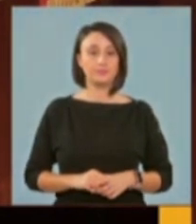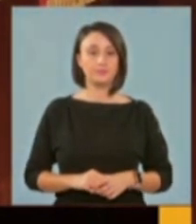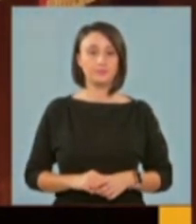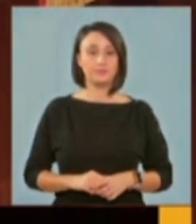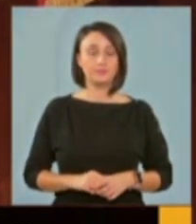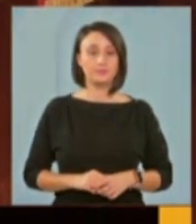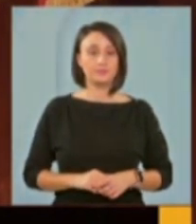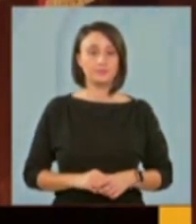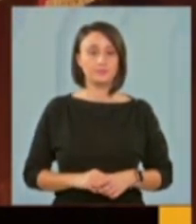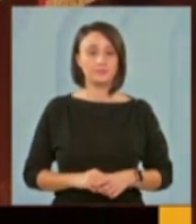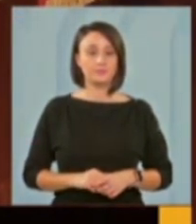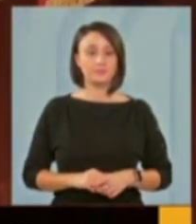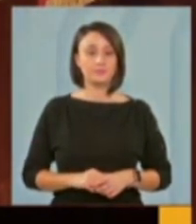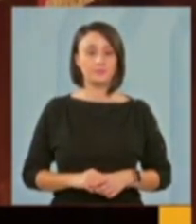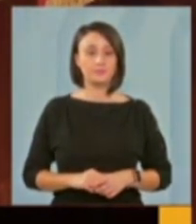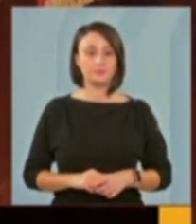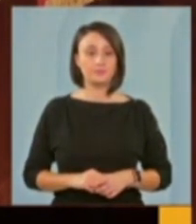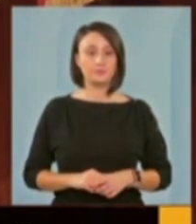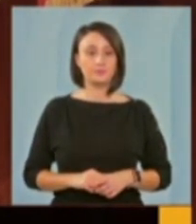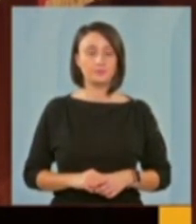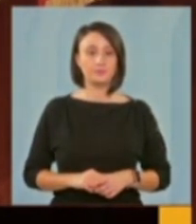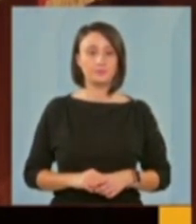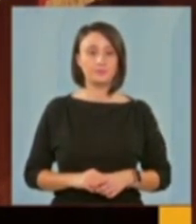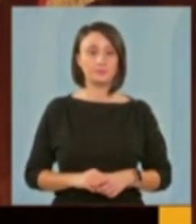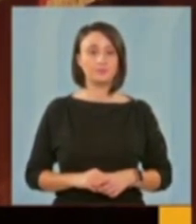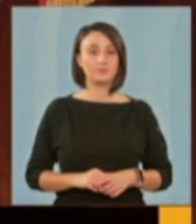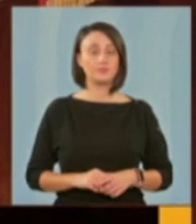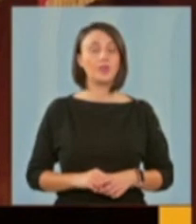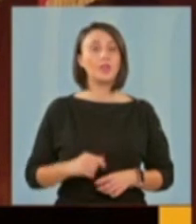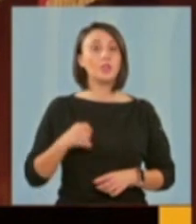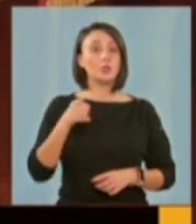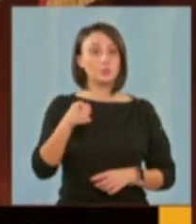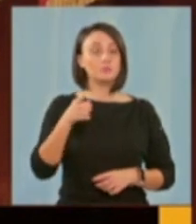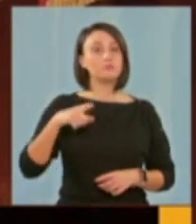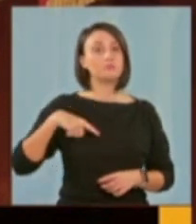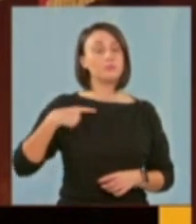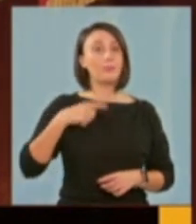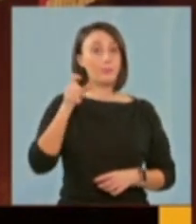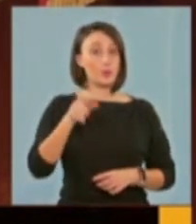Sunteți cel care în